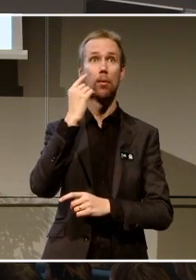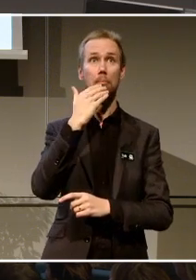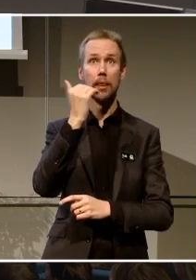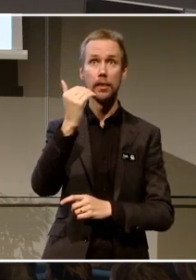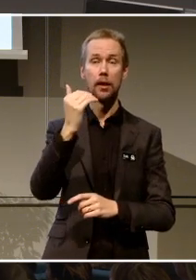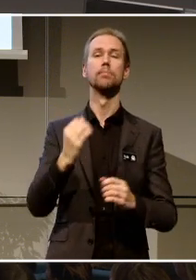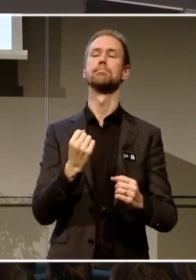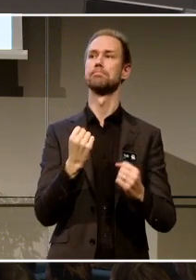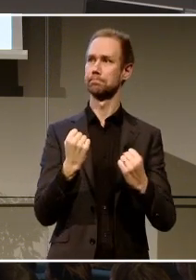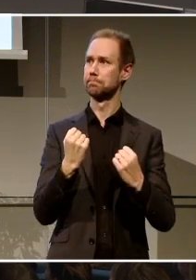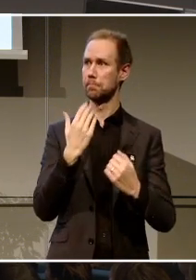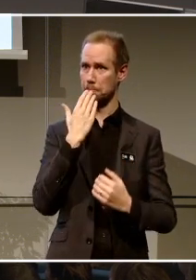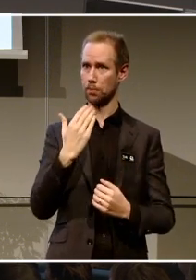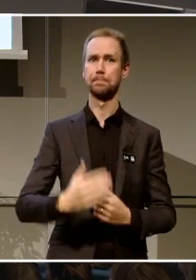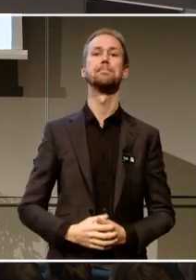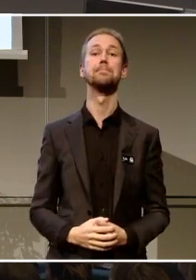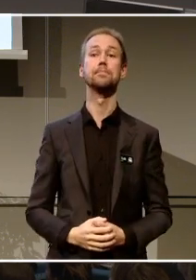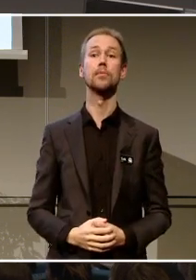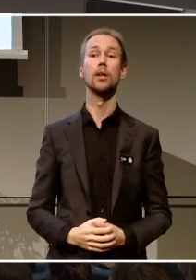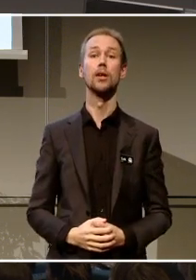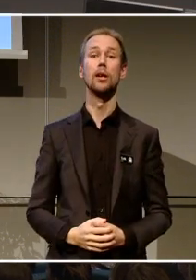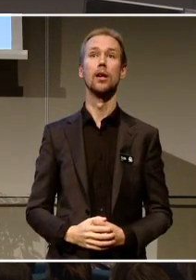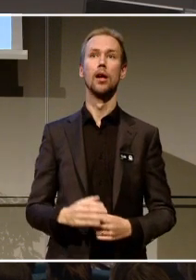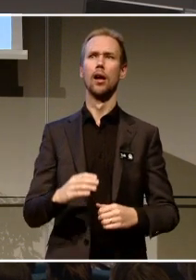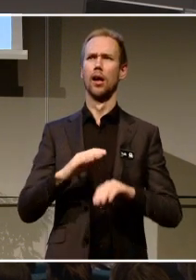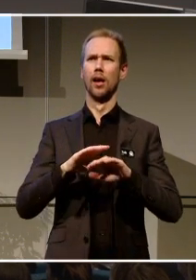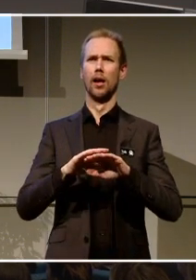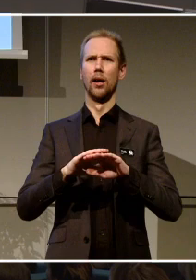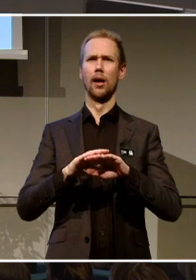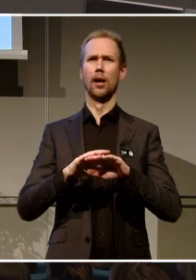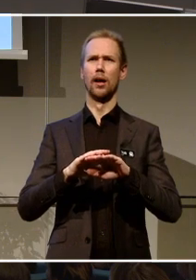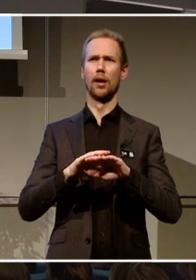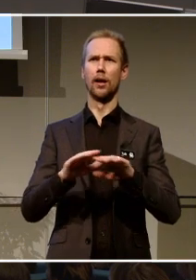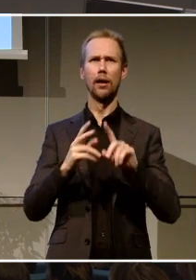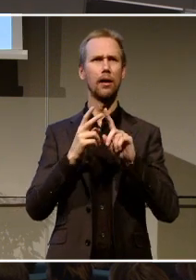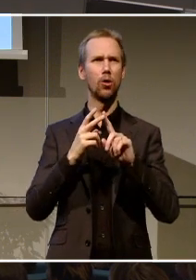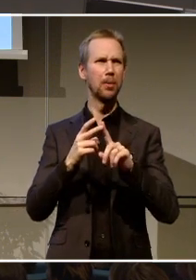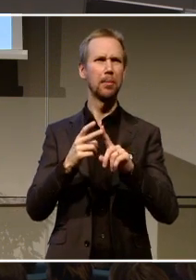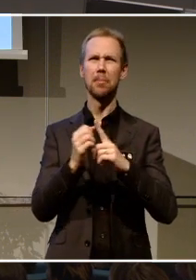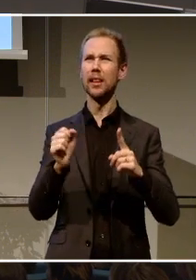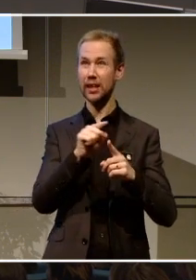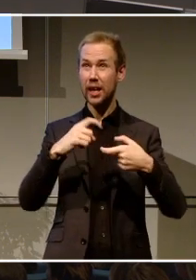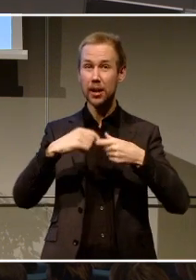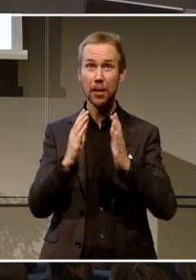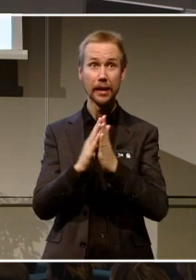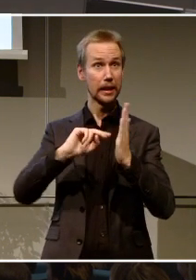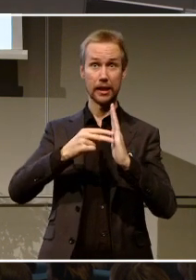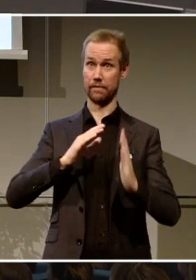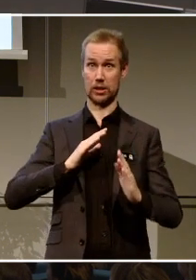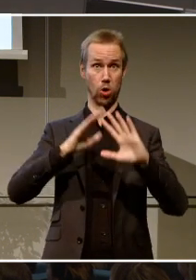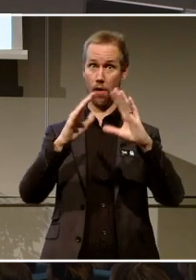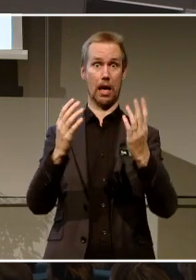Yes. Ja. Vi tar inte om det där mer än bilden då, att ni alla var med på att det här med tekniken finns precis